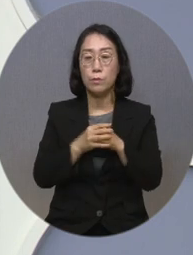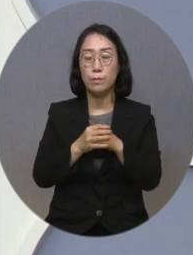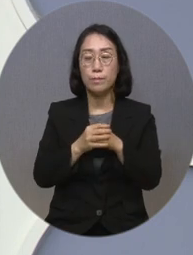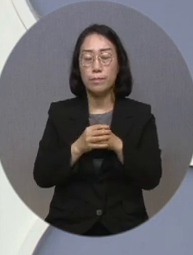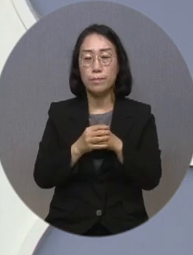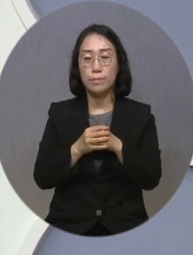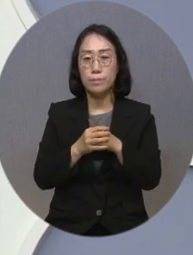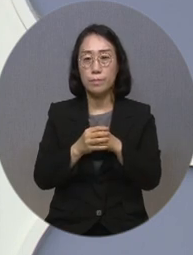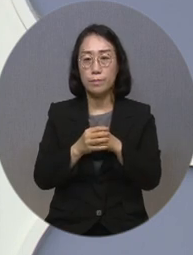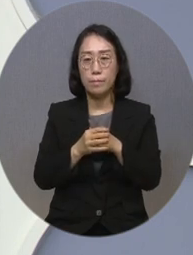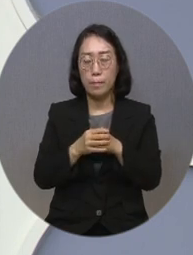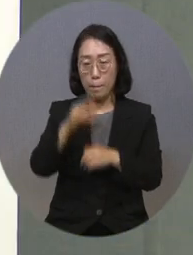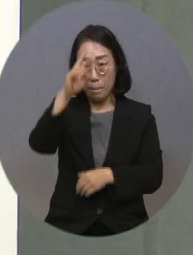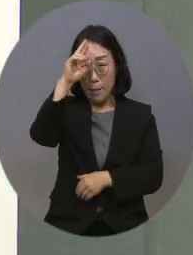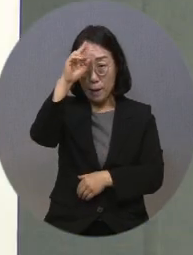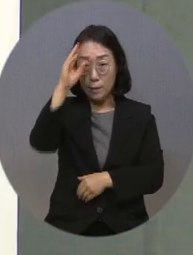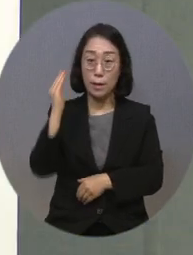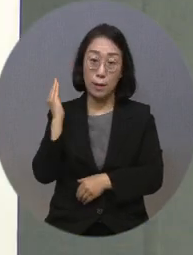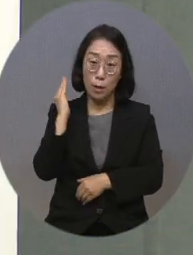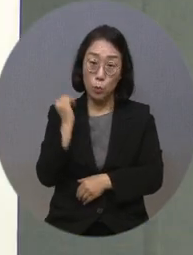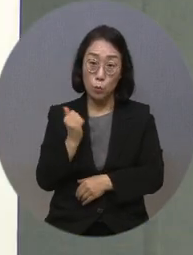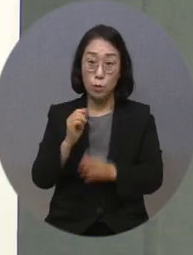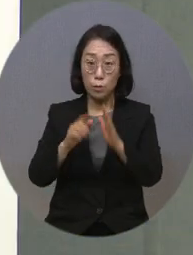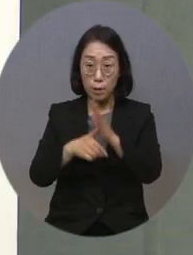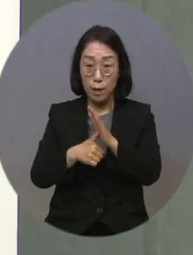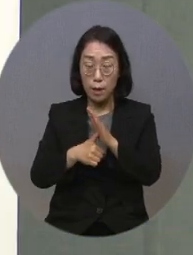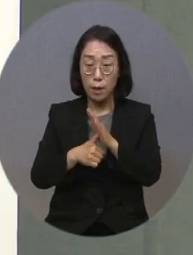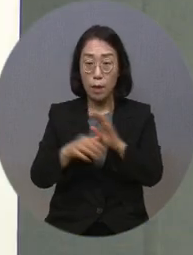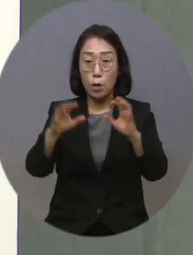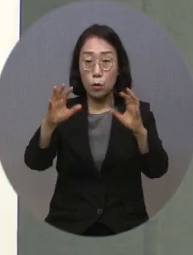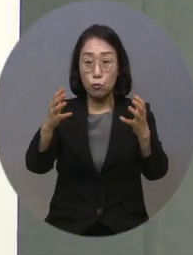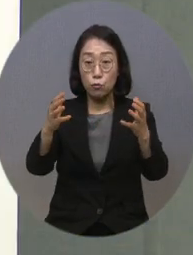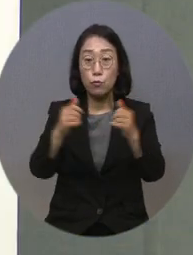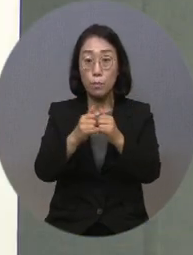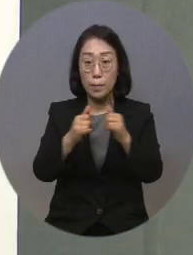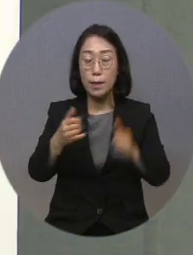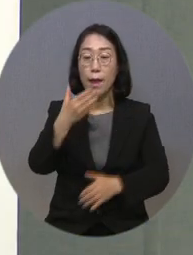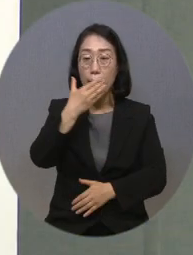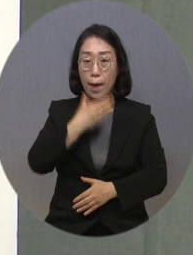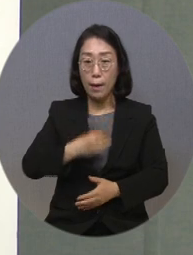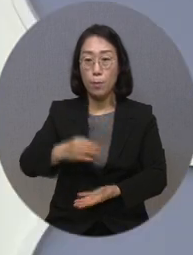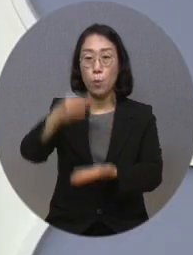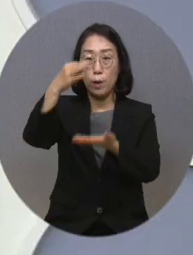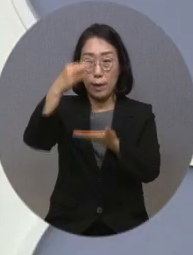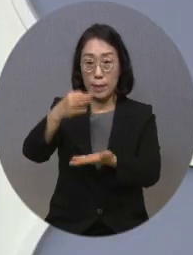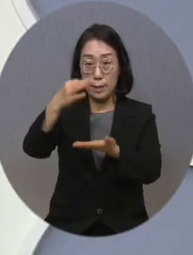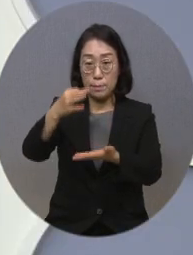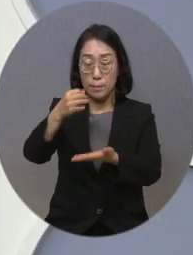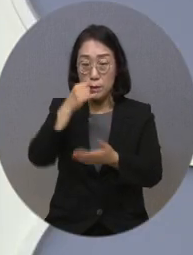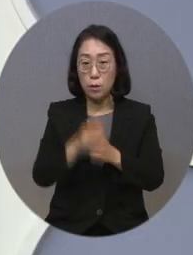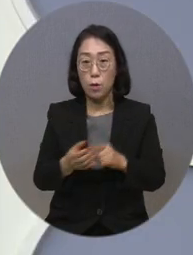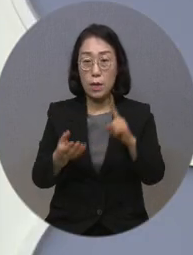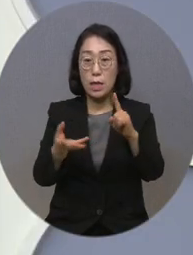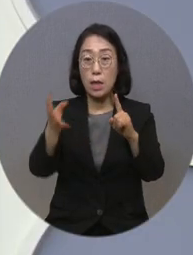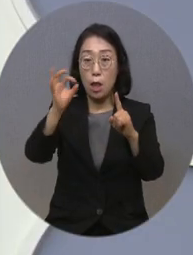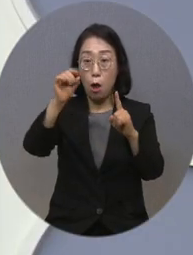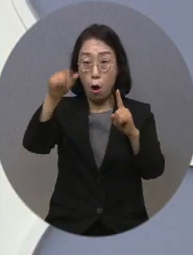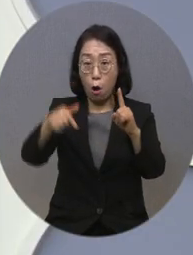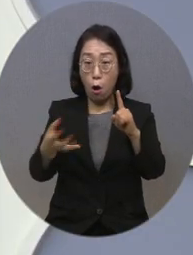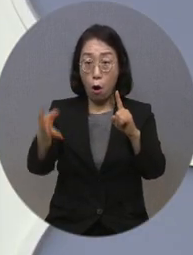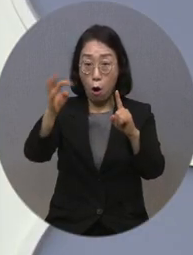아마 박근혜 대통령 때도 국민 행복 기금이라는 제도를 도입을 해서 1억 원 이하의